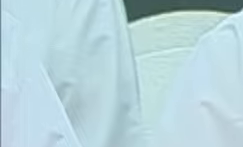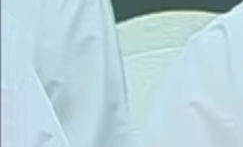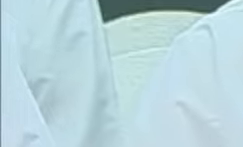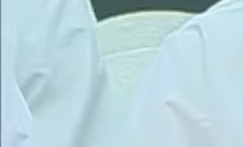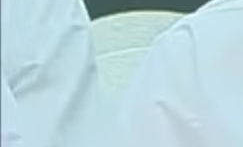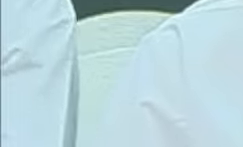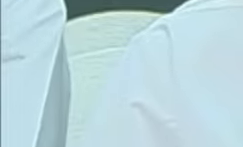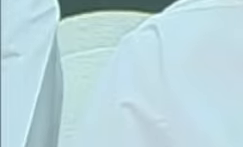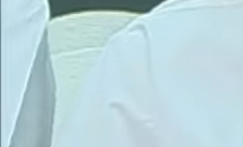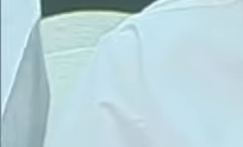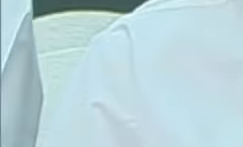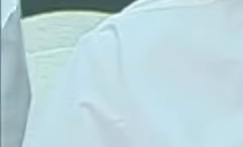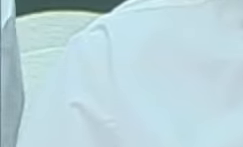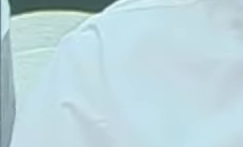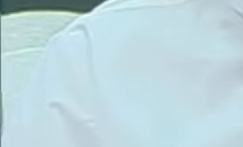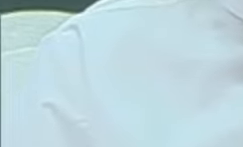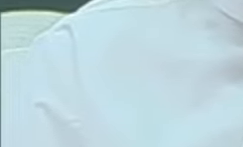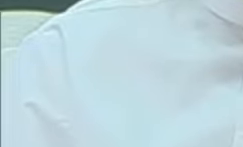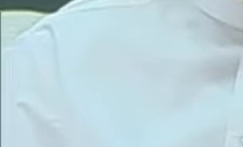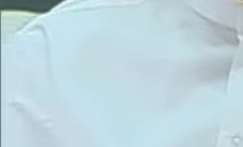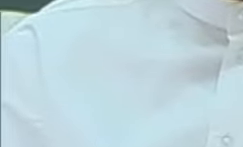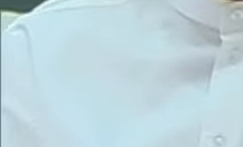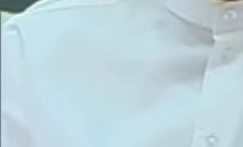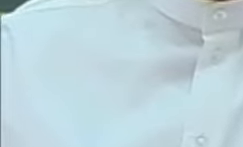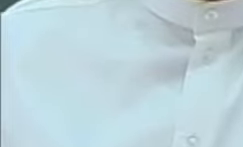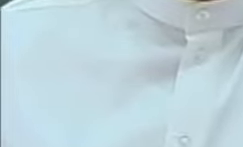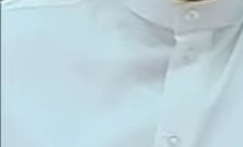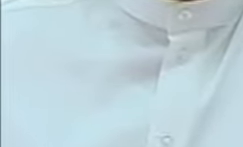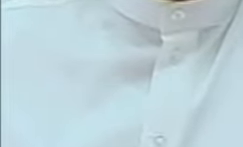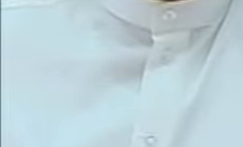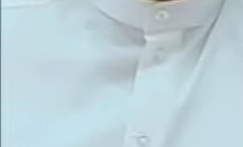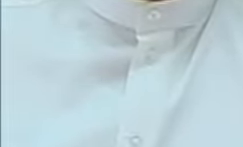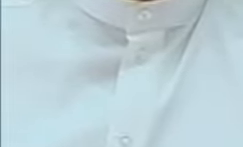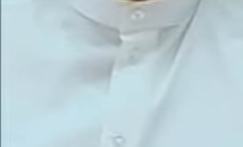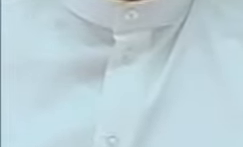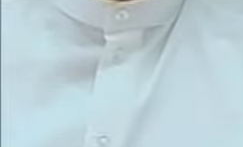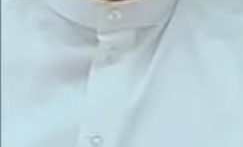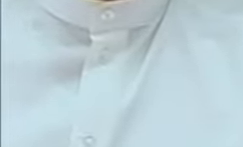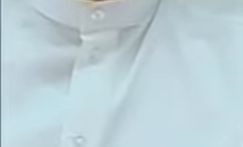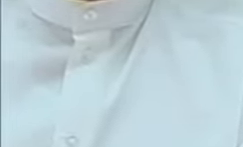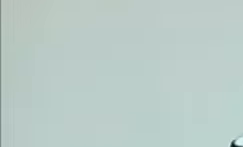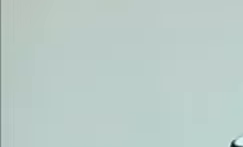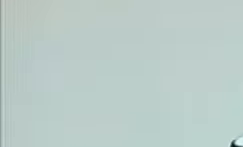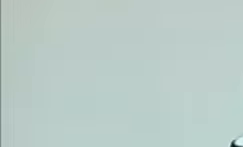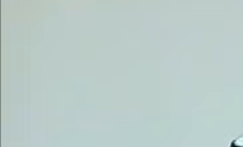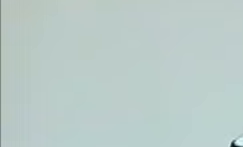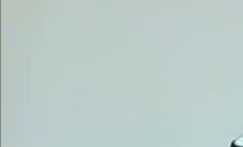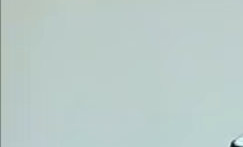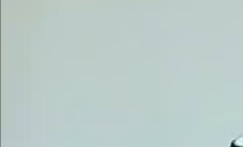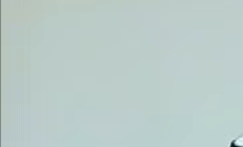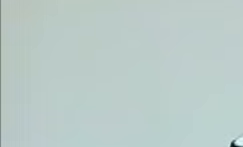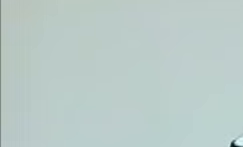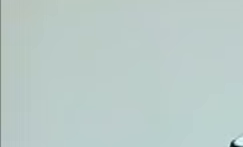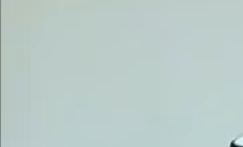لتؤكد اعتزازنا بإخواننا وأبنائنا في النادي الكويتي الرياضي